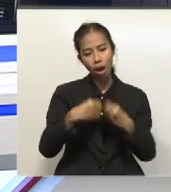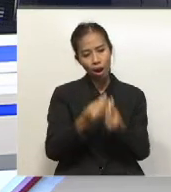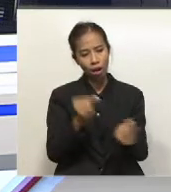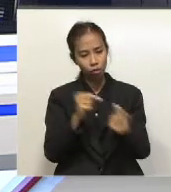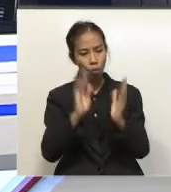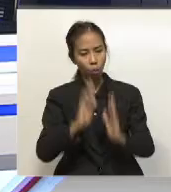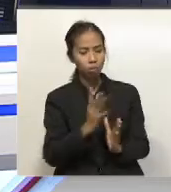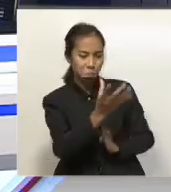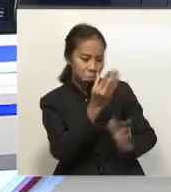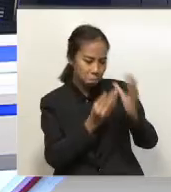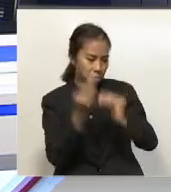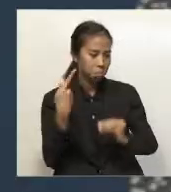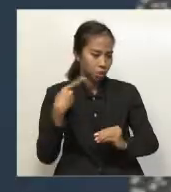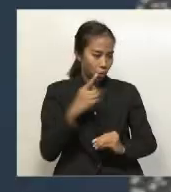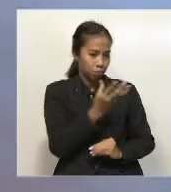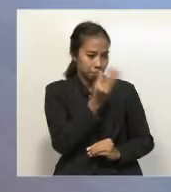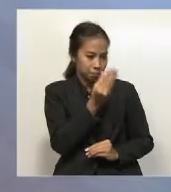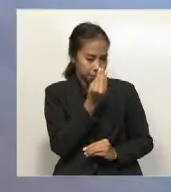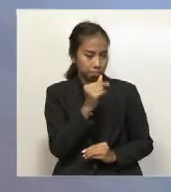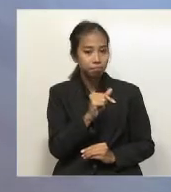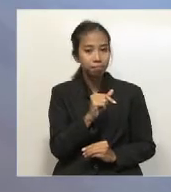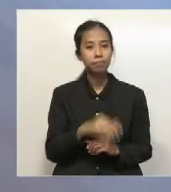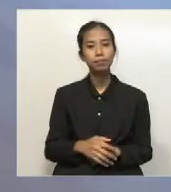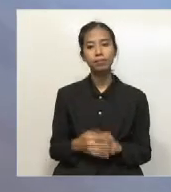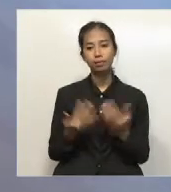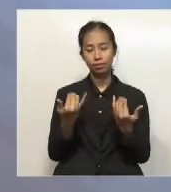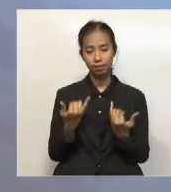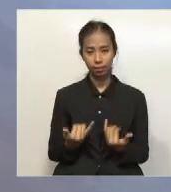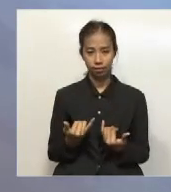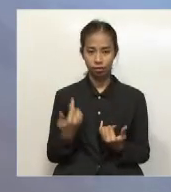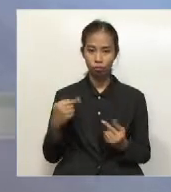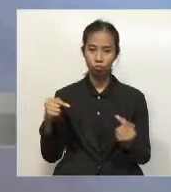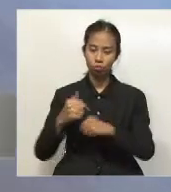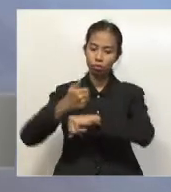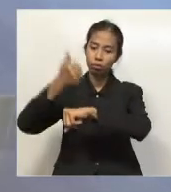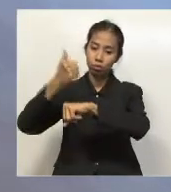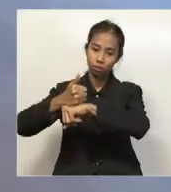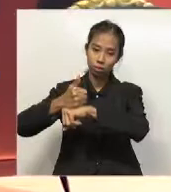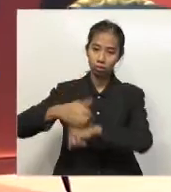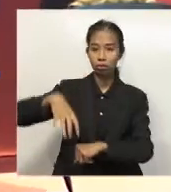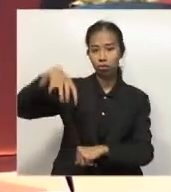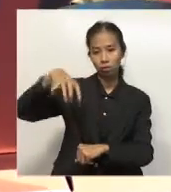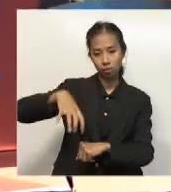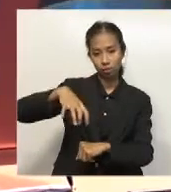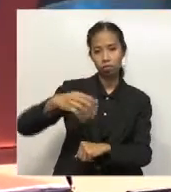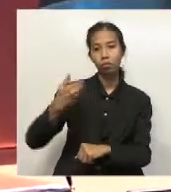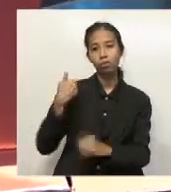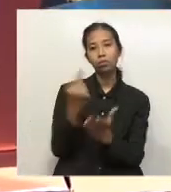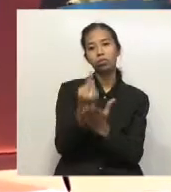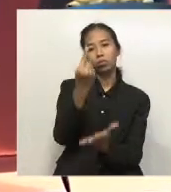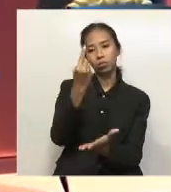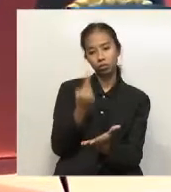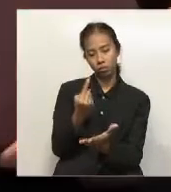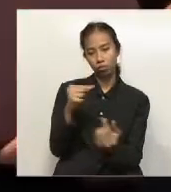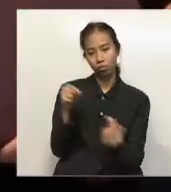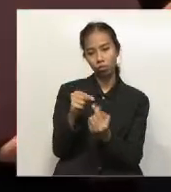การศึกษาต่อไปค่ะนางสาวบุษดีสันติพิทักษ์อธิบดีกรมสารนิเทศนะคะก็เป็นตัวแท